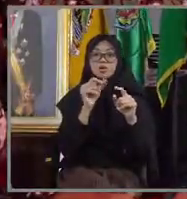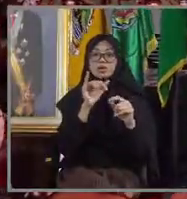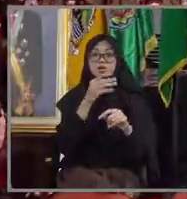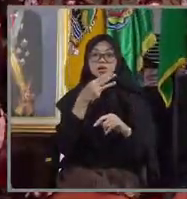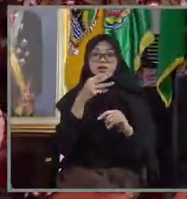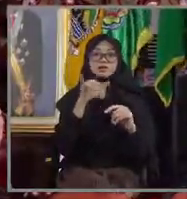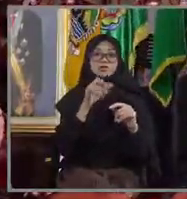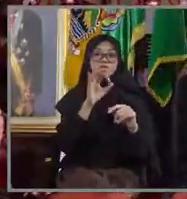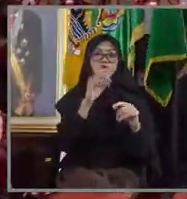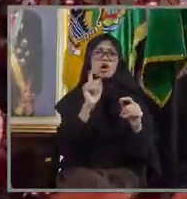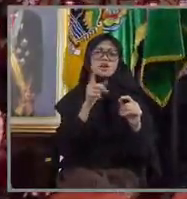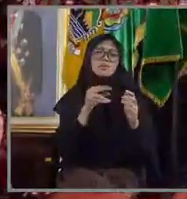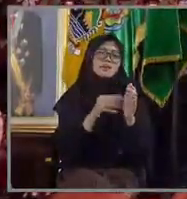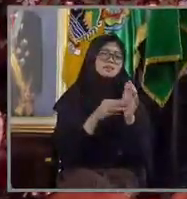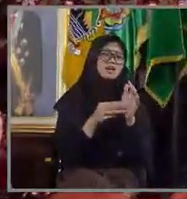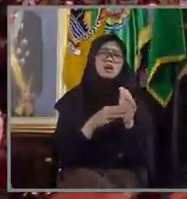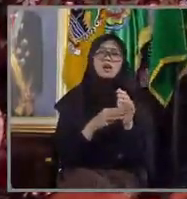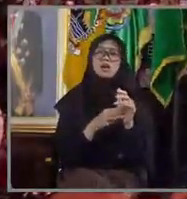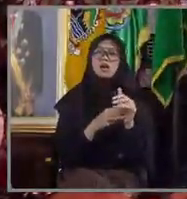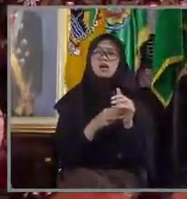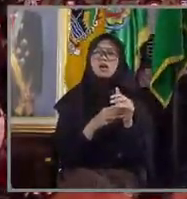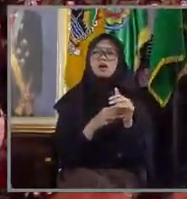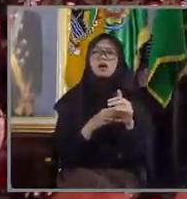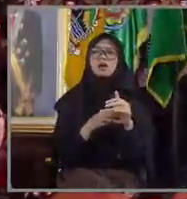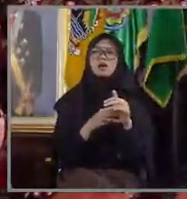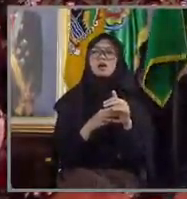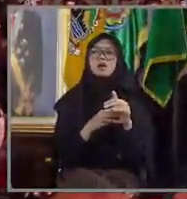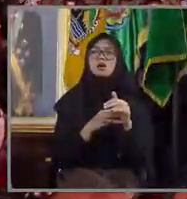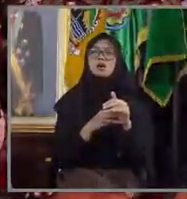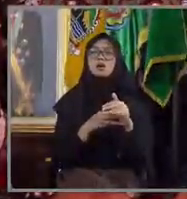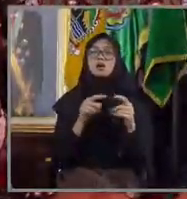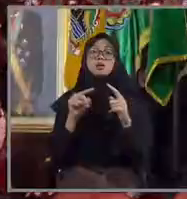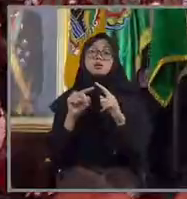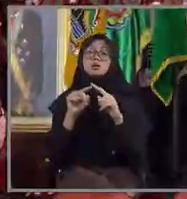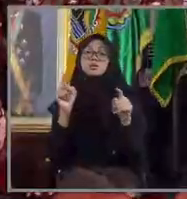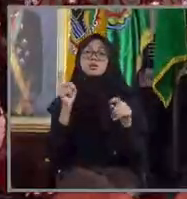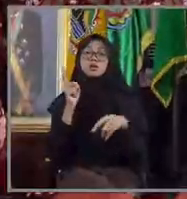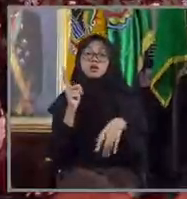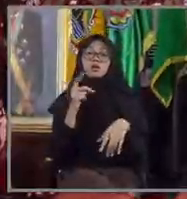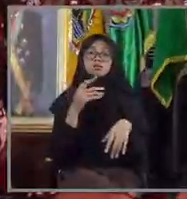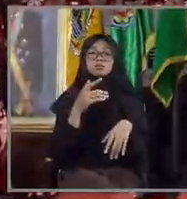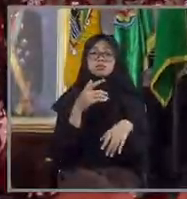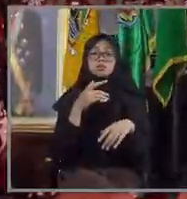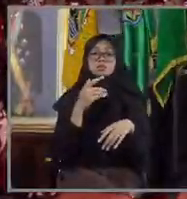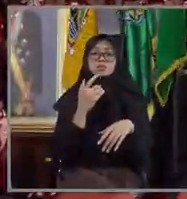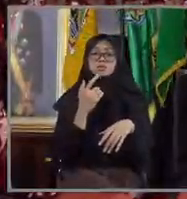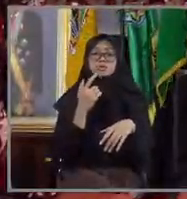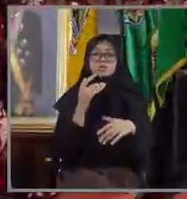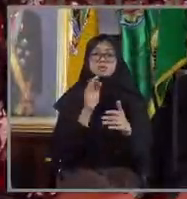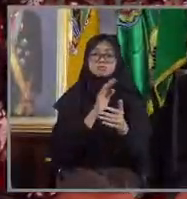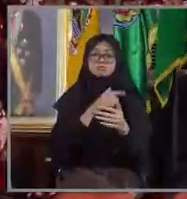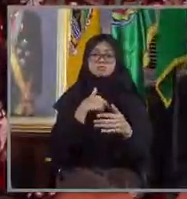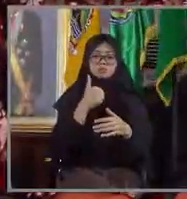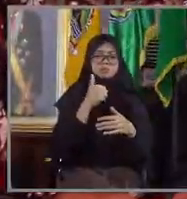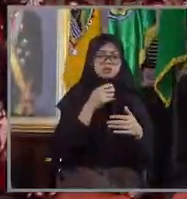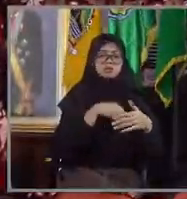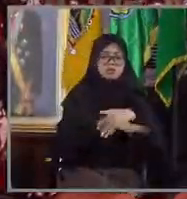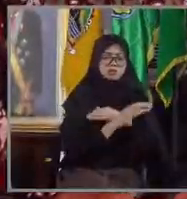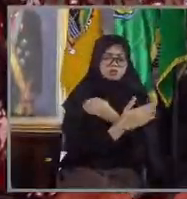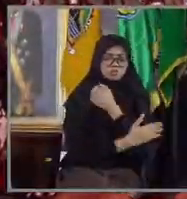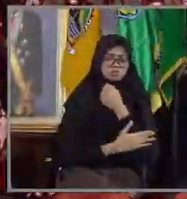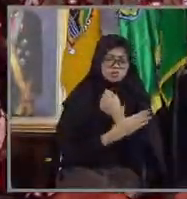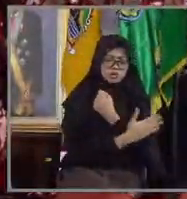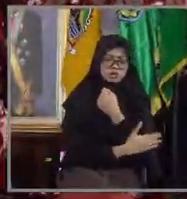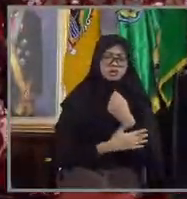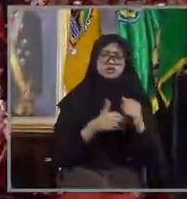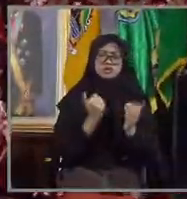akhirnya apa aja kita masukkan Sekolah Negeri kalau diatas pasti tidak masuk akal kebijakan pemerintah langsung kita buat itulah yang kemaden